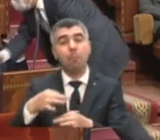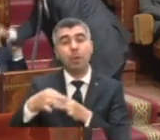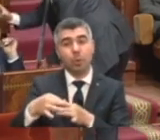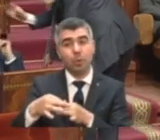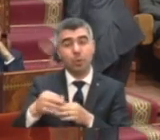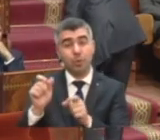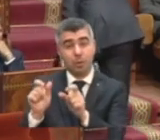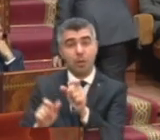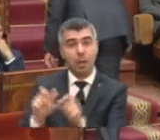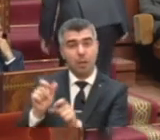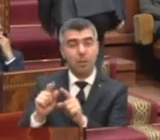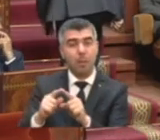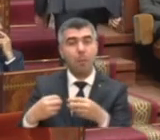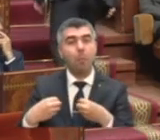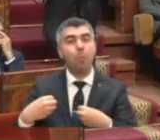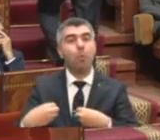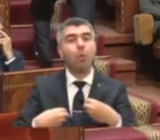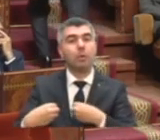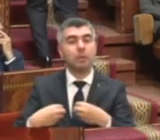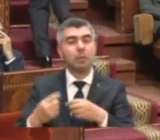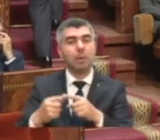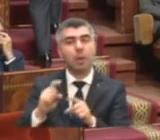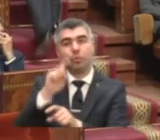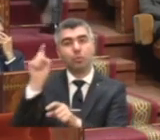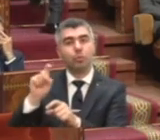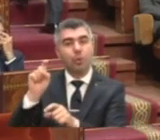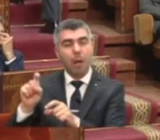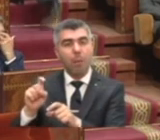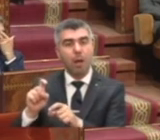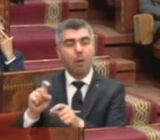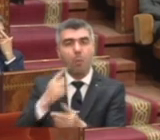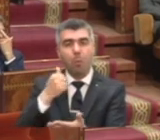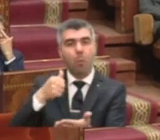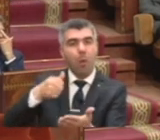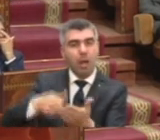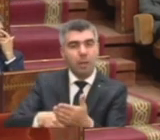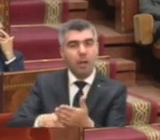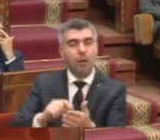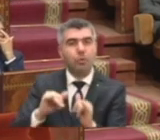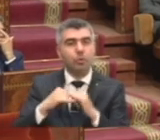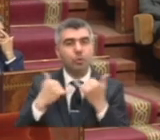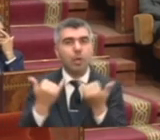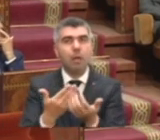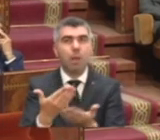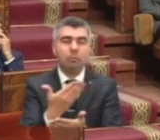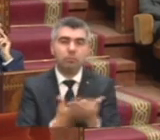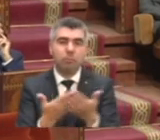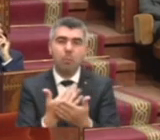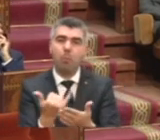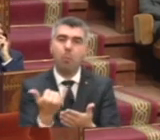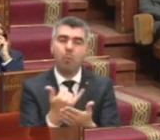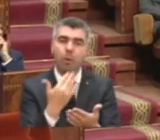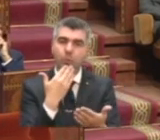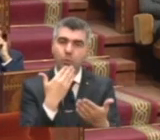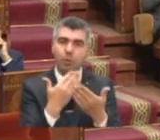مشكورين السيد المدير العام للوكالة الحضارية والسيد رئيس السيد العام لمقاطعة مولاي رشيد انهم داروا اجتماع حول تسمية التهيئة وهذا مخرج اساسي لهذه العملية. شكرا